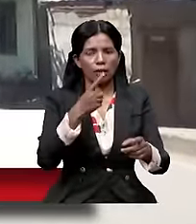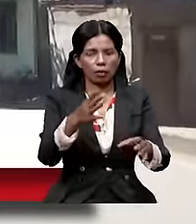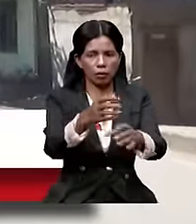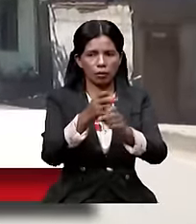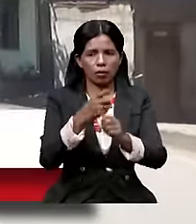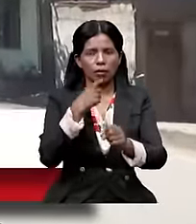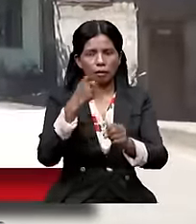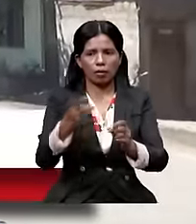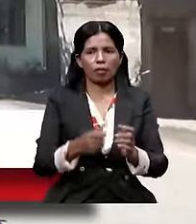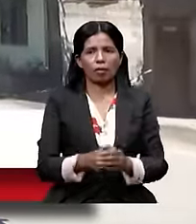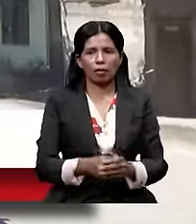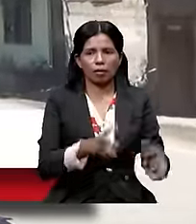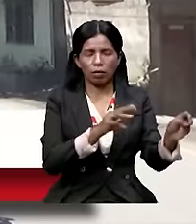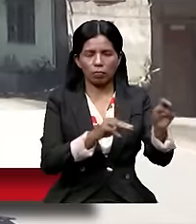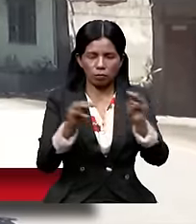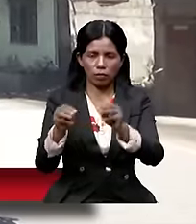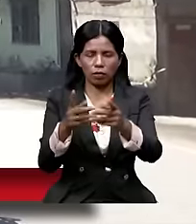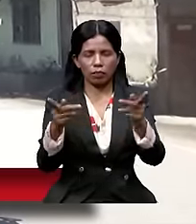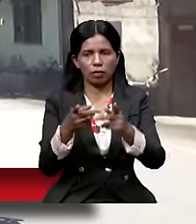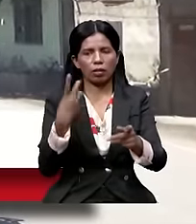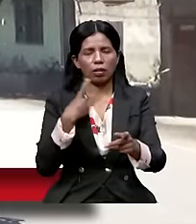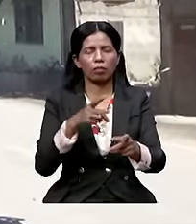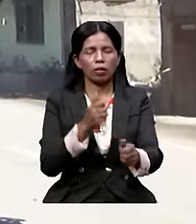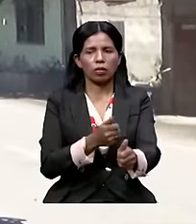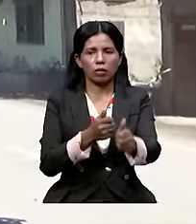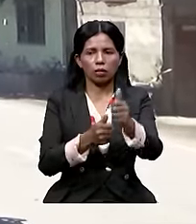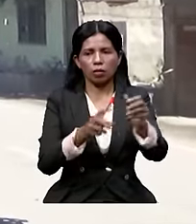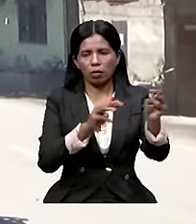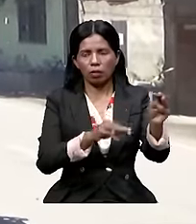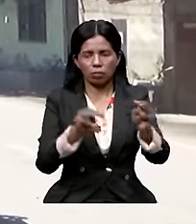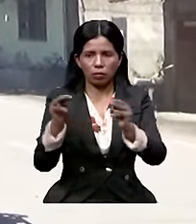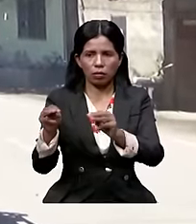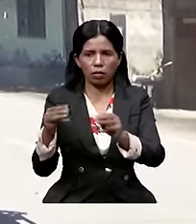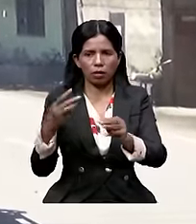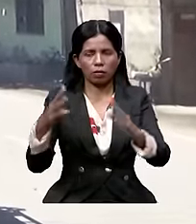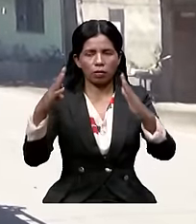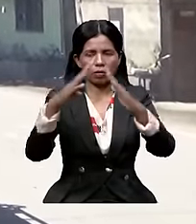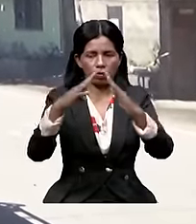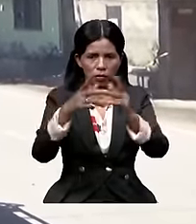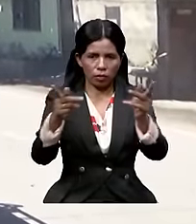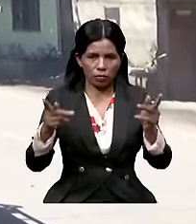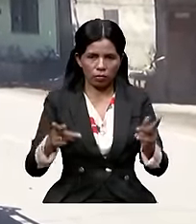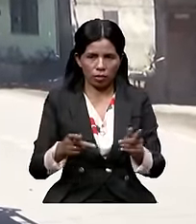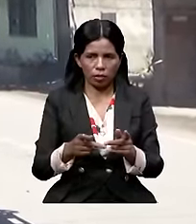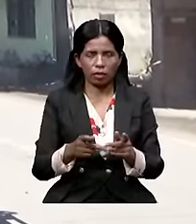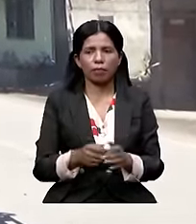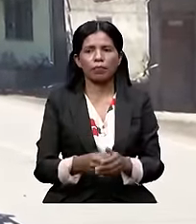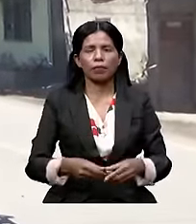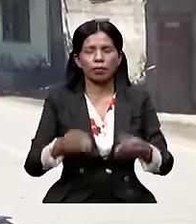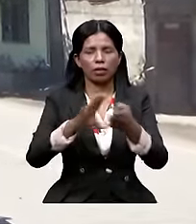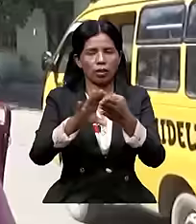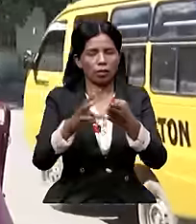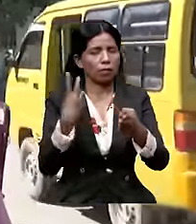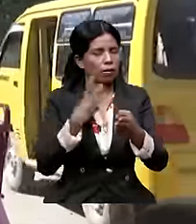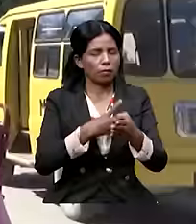sirah abis jure dia yang muda fatin antang ami kumpri muda be amne baranda sirah espasu ne sirah tu fokarta ba amne lah